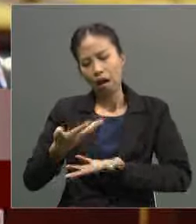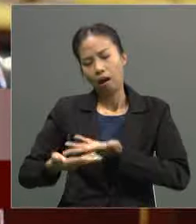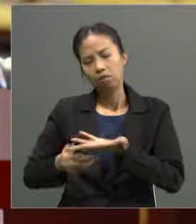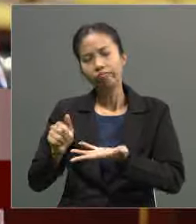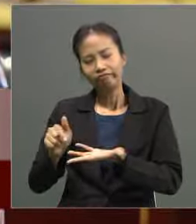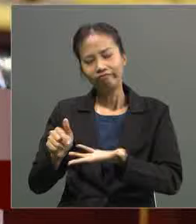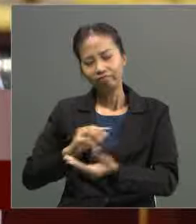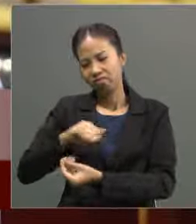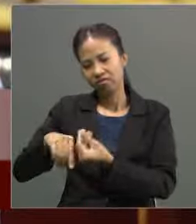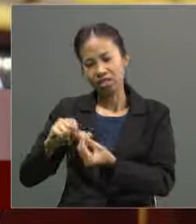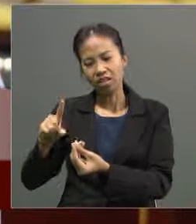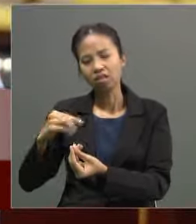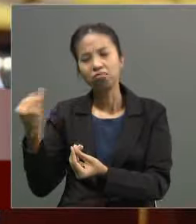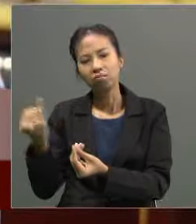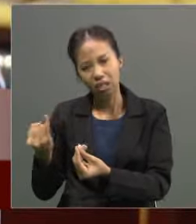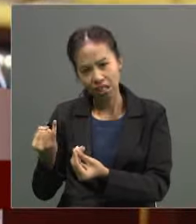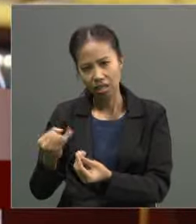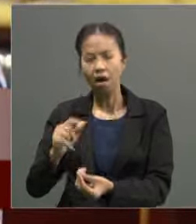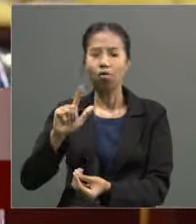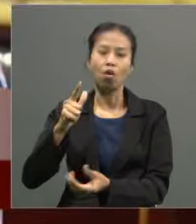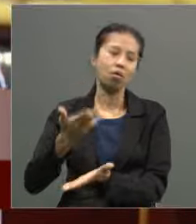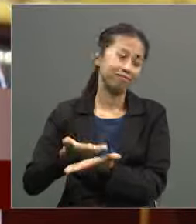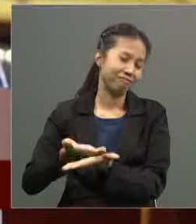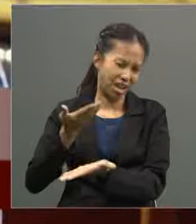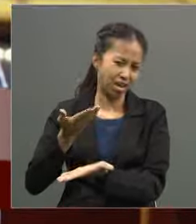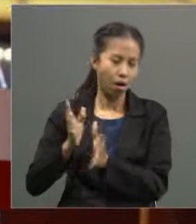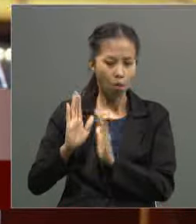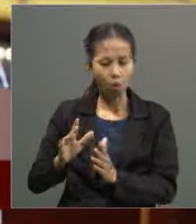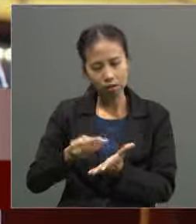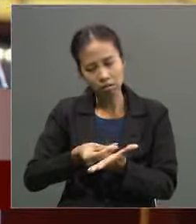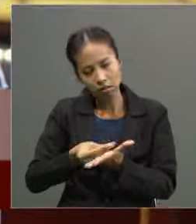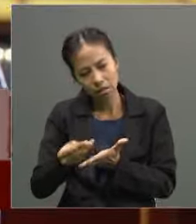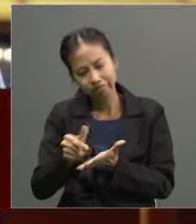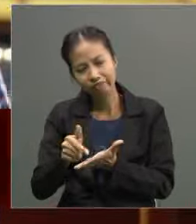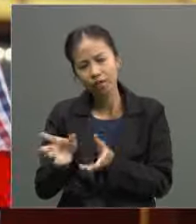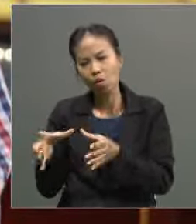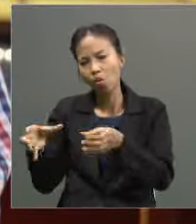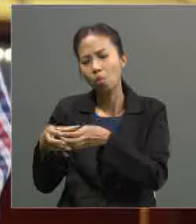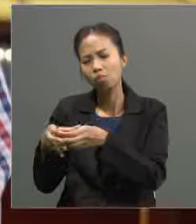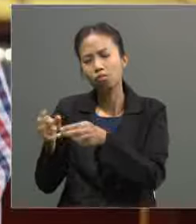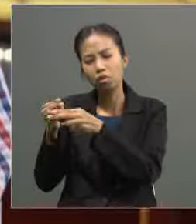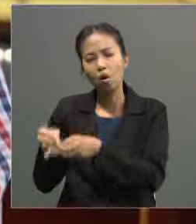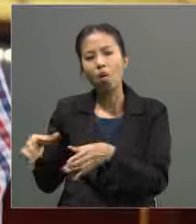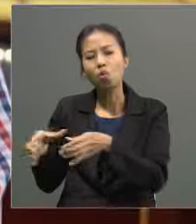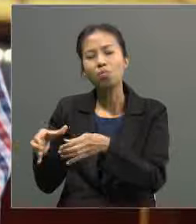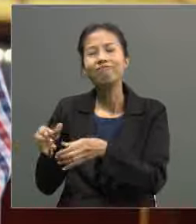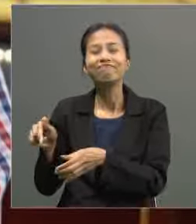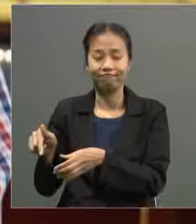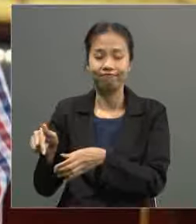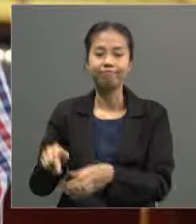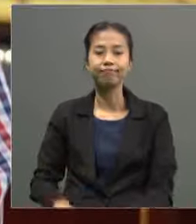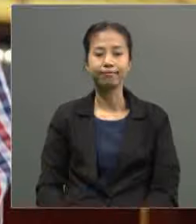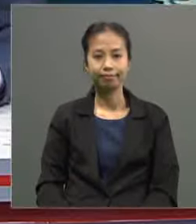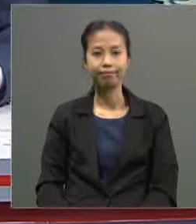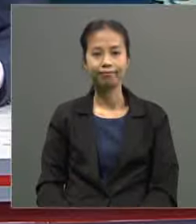ภาพรวมมันไม่ดีแล้วราคาทองปรับสูงขึ้นนะครับการซื้อขายทองคำก็มีเฉพาะกลุ่ม